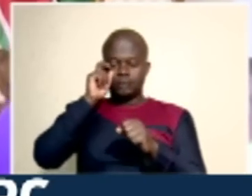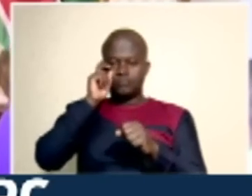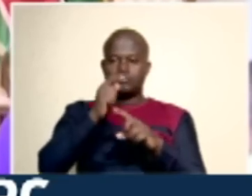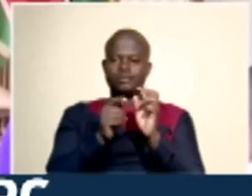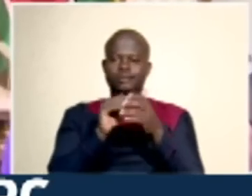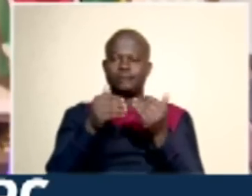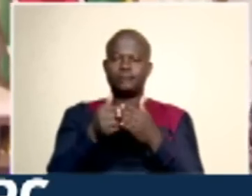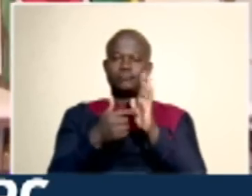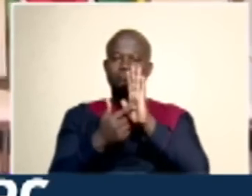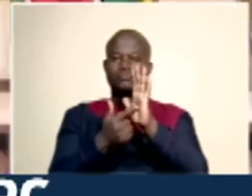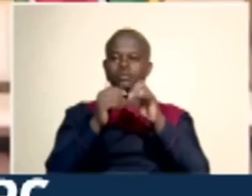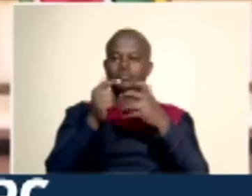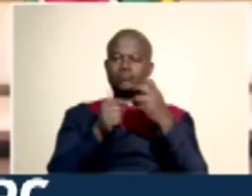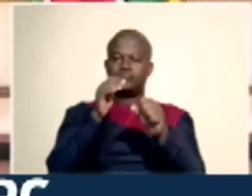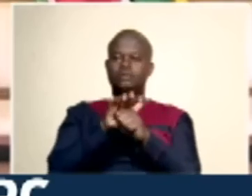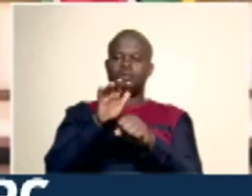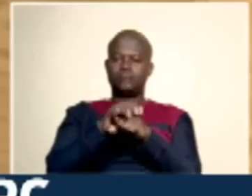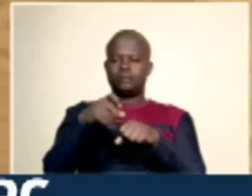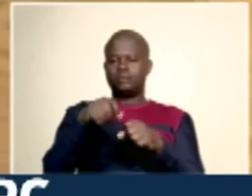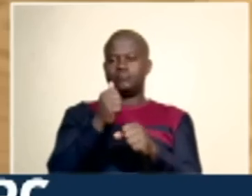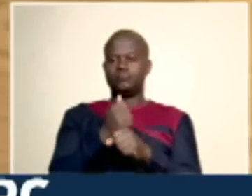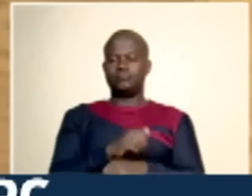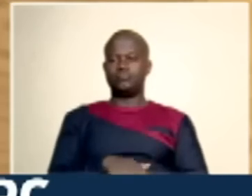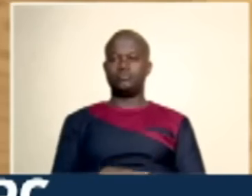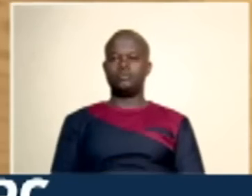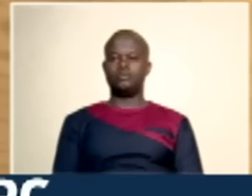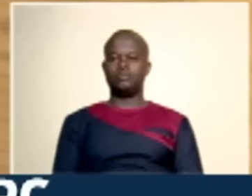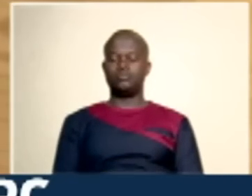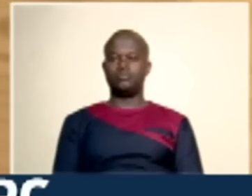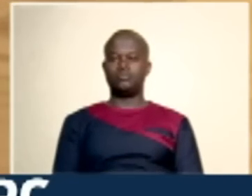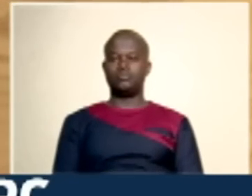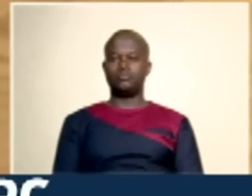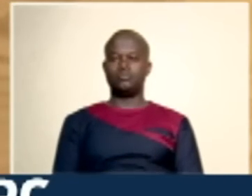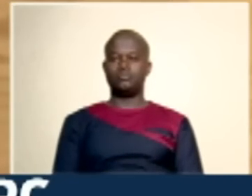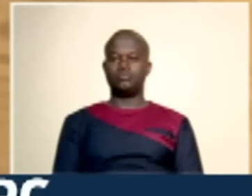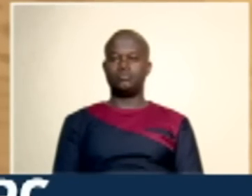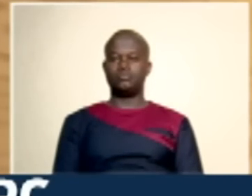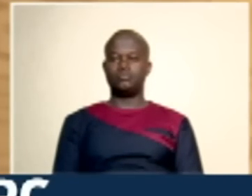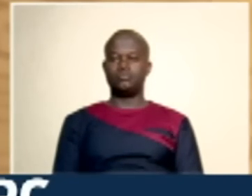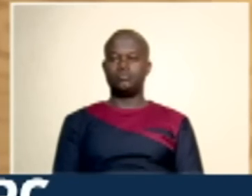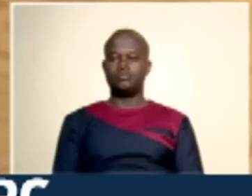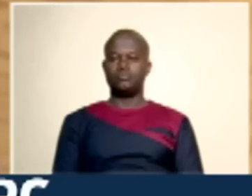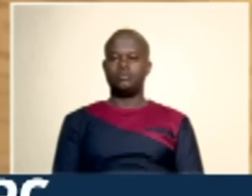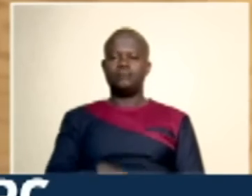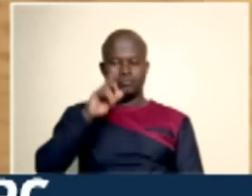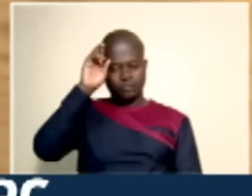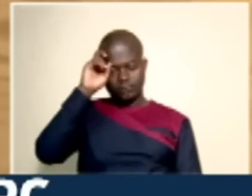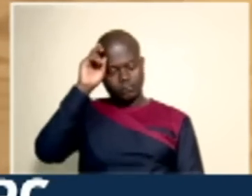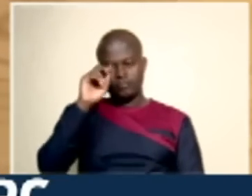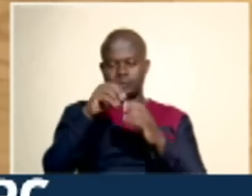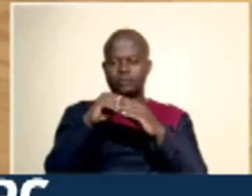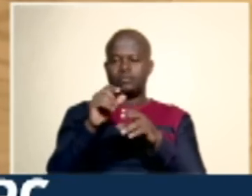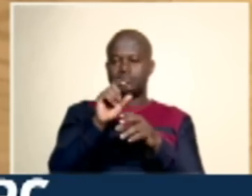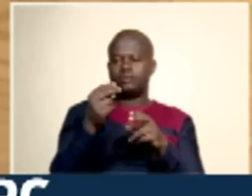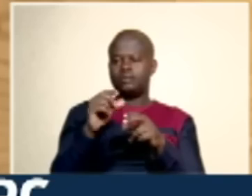gusa we yongeraho ko hari byinshi bigikeneye gukorwa I think in the last few weeks ndatekereza ko mu byumweru